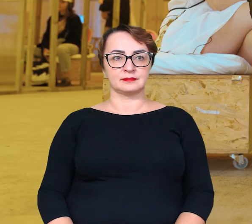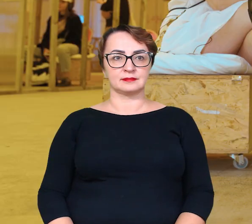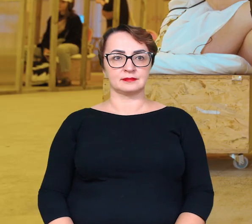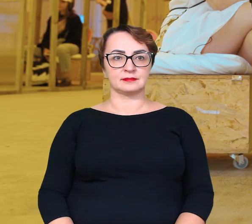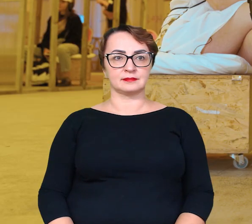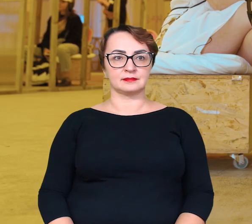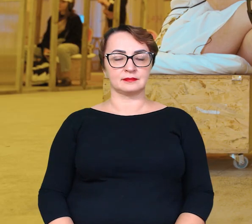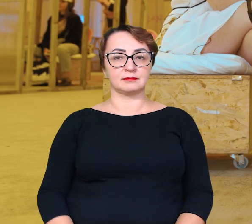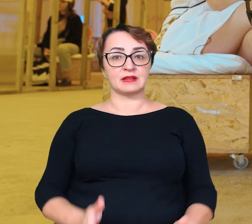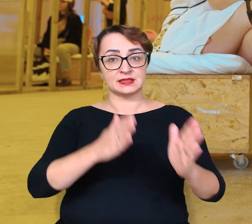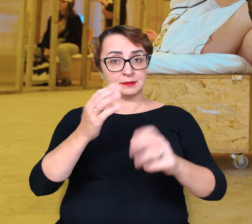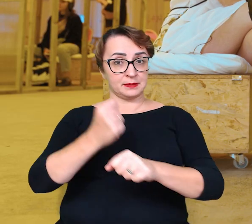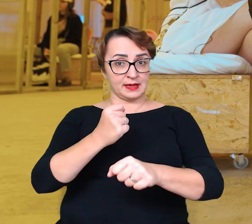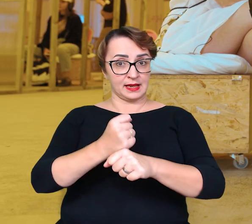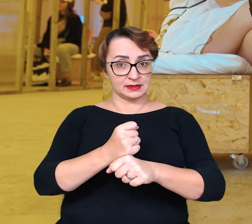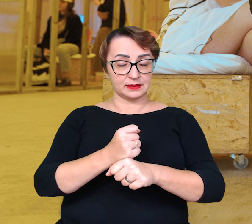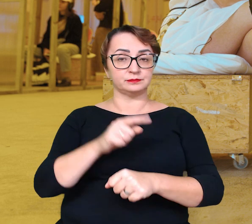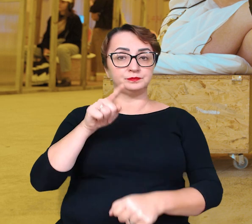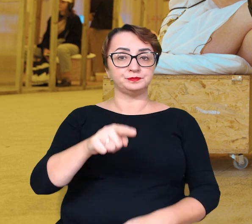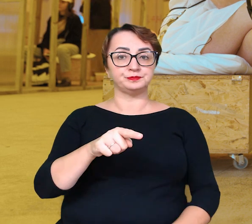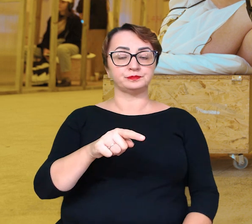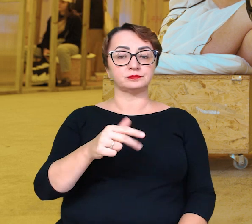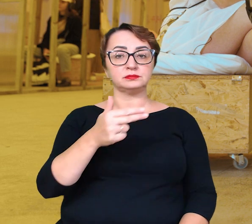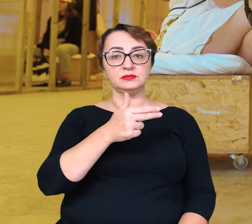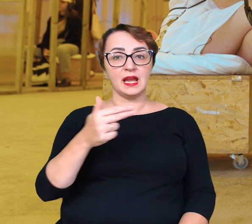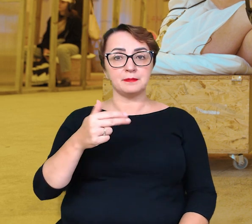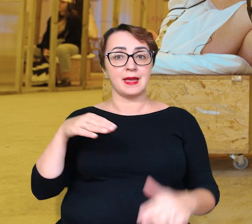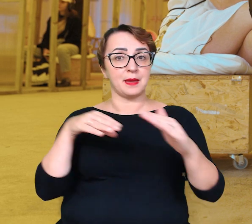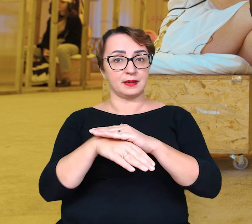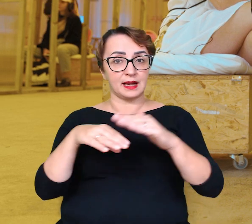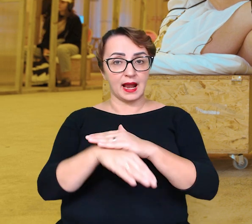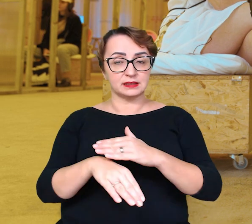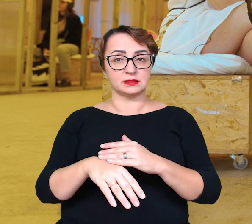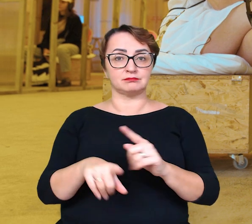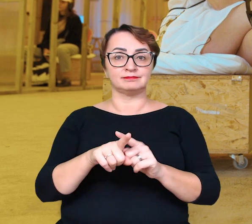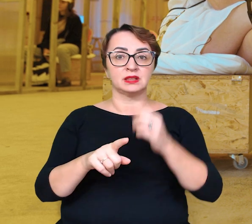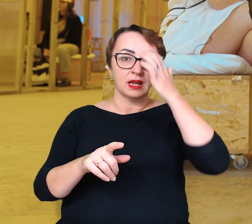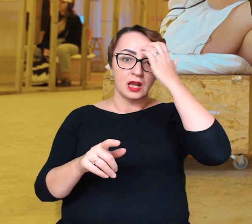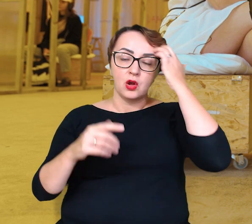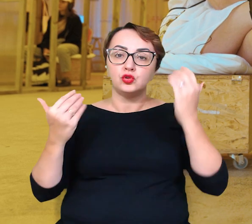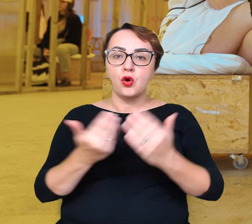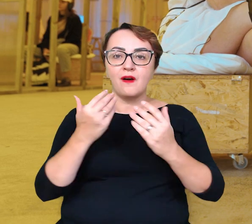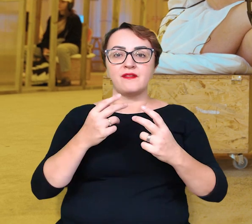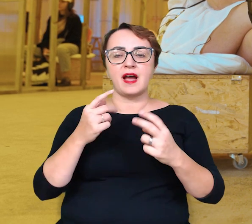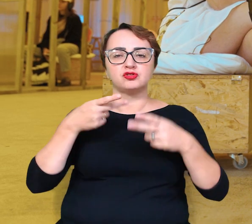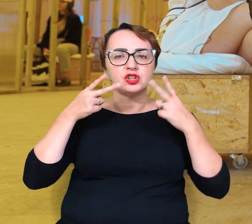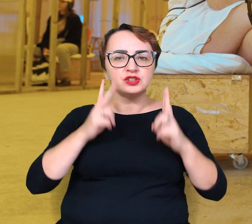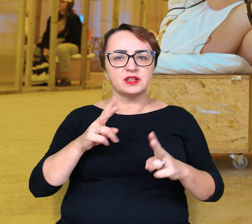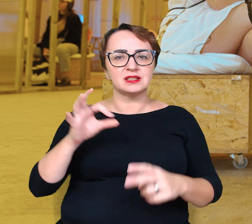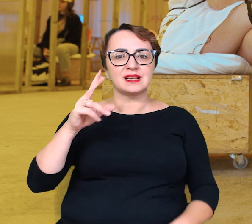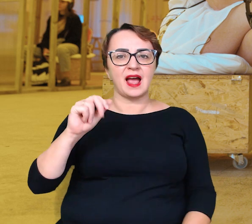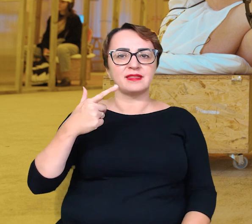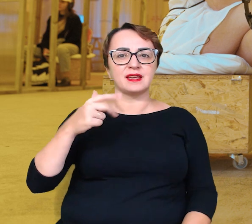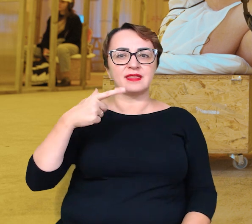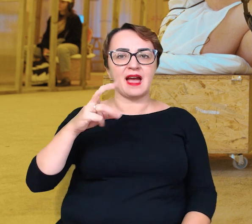porn. Kolejną pracą podejmującą wątek emigrancki, odnajdywanie się w nowej skandynawskiej rzeczywistości,